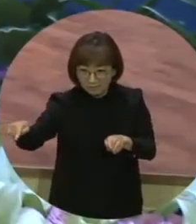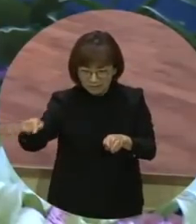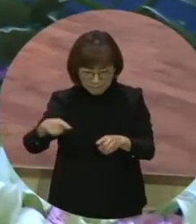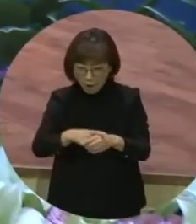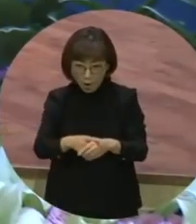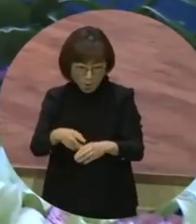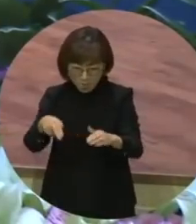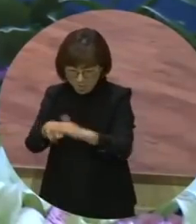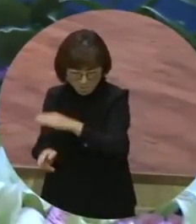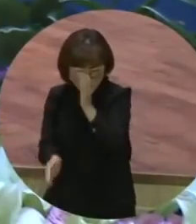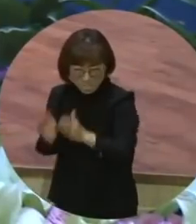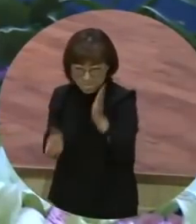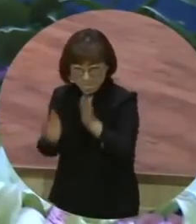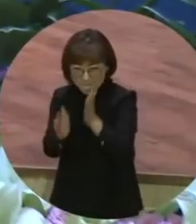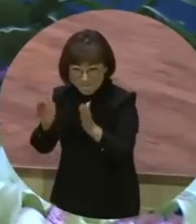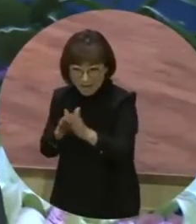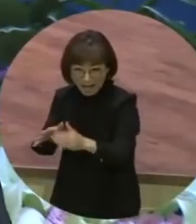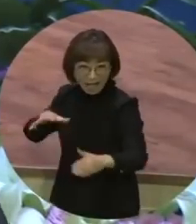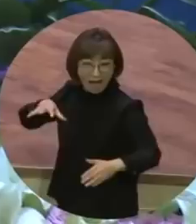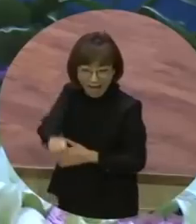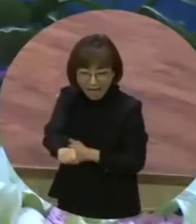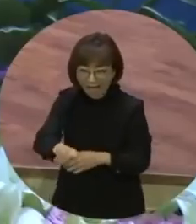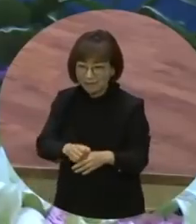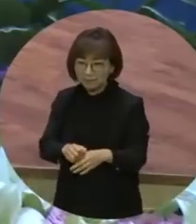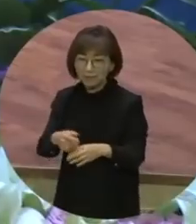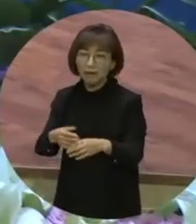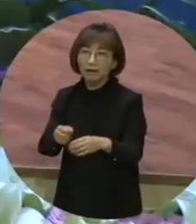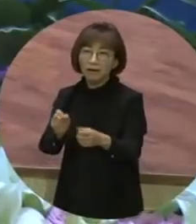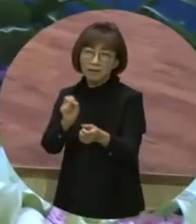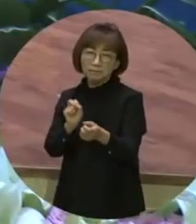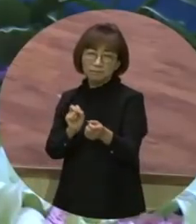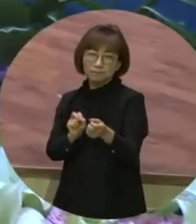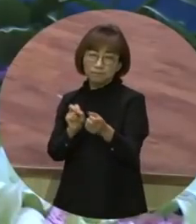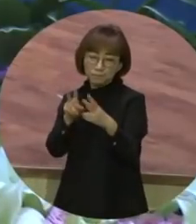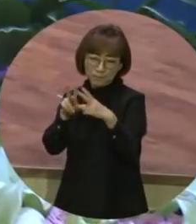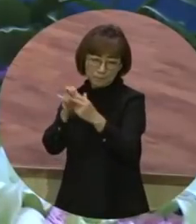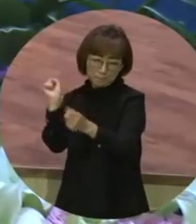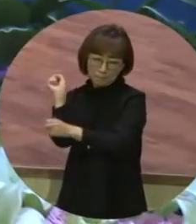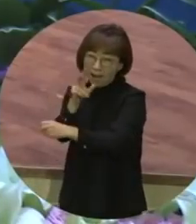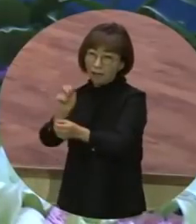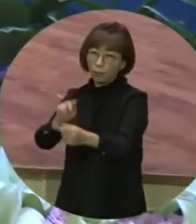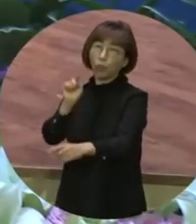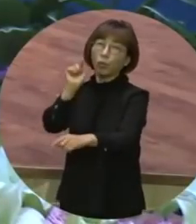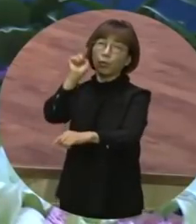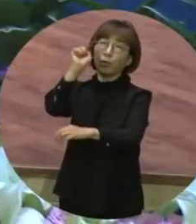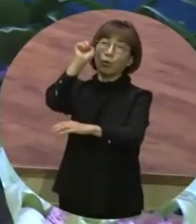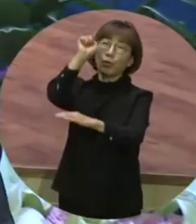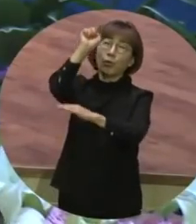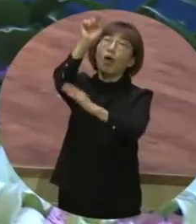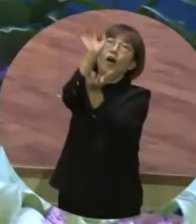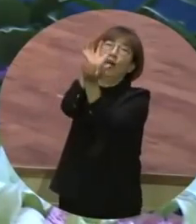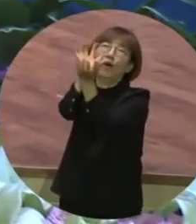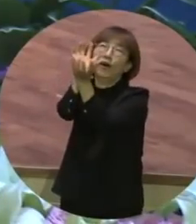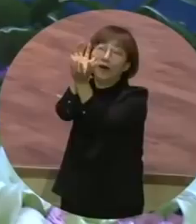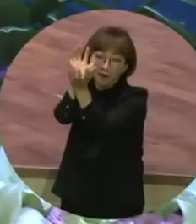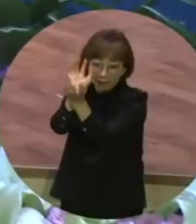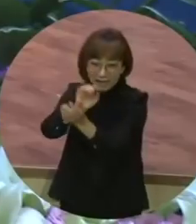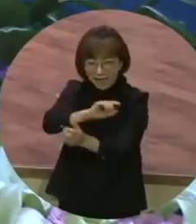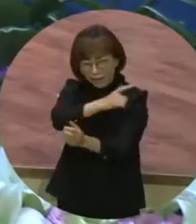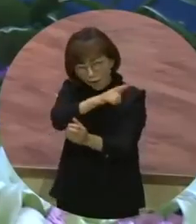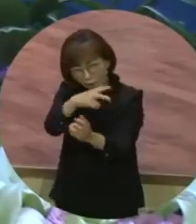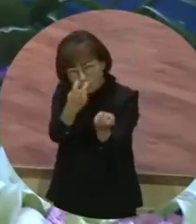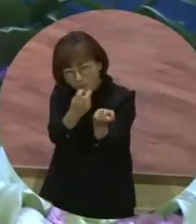도루 했다. 그게 말로 뭐 유격수, 중견수 여자들은 뭔지 몰라. 남자들은요. 야구 좋아하는 사람들이